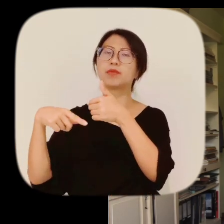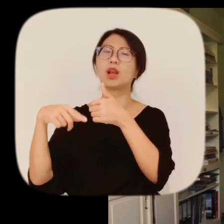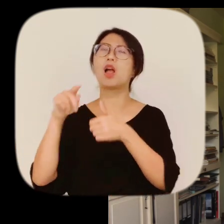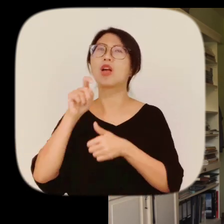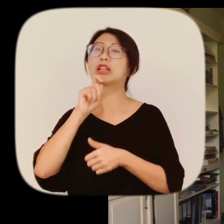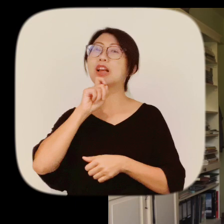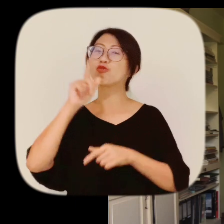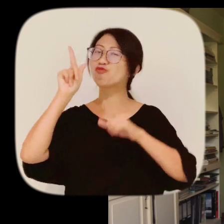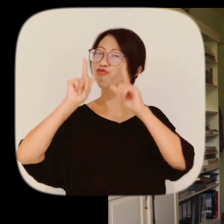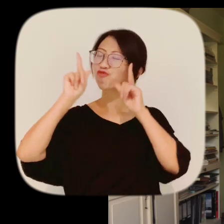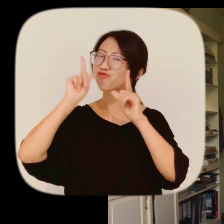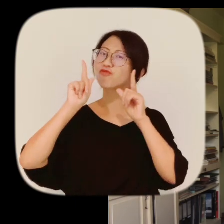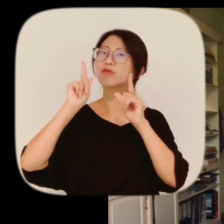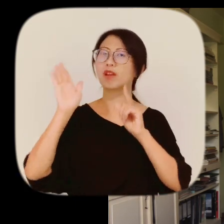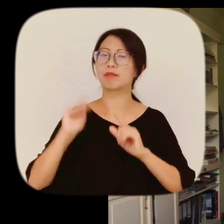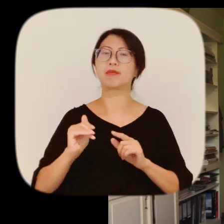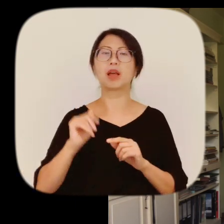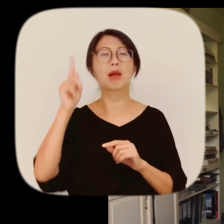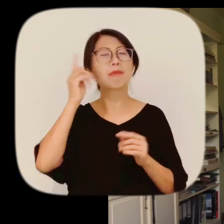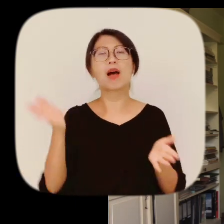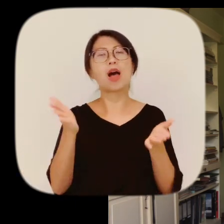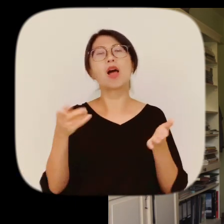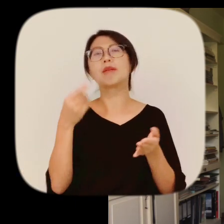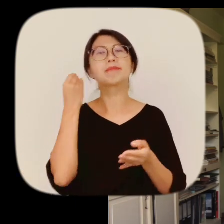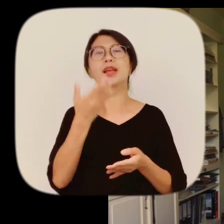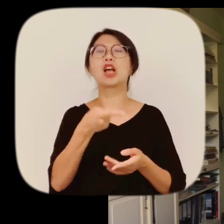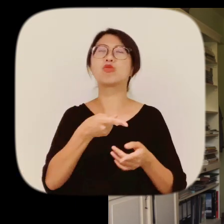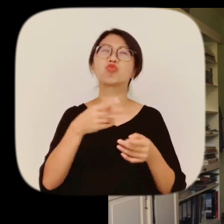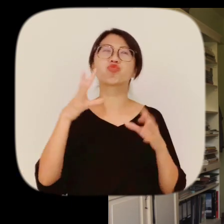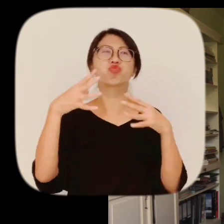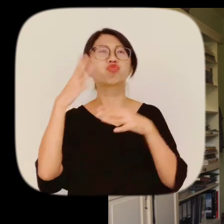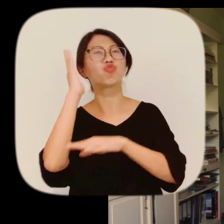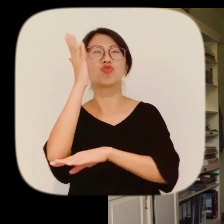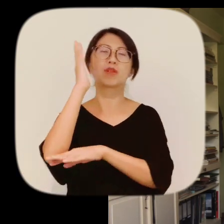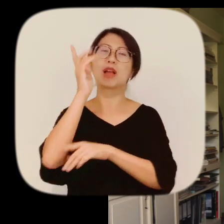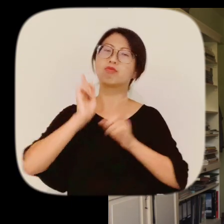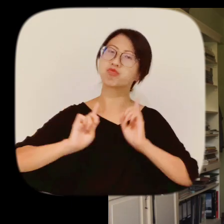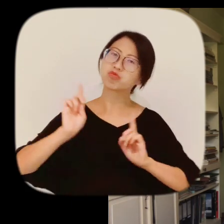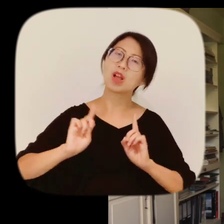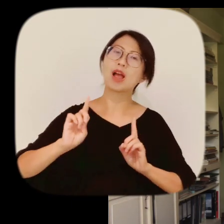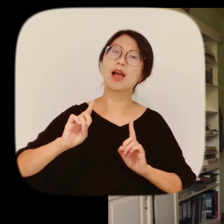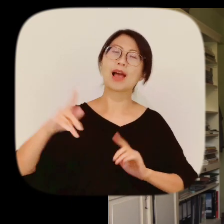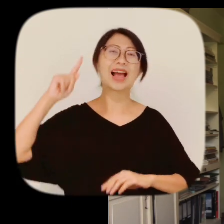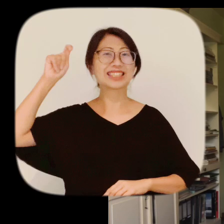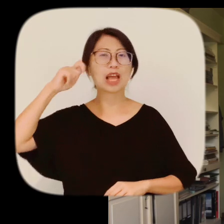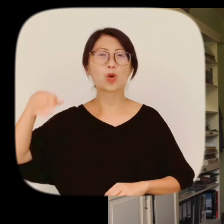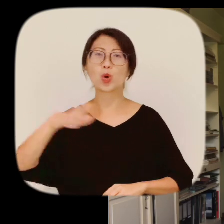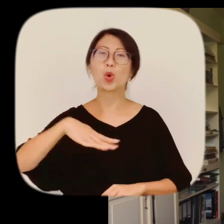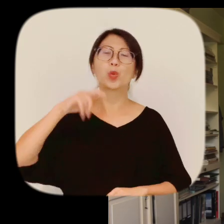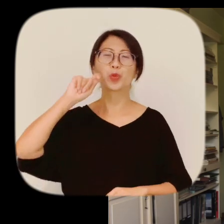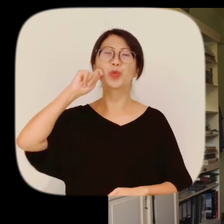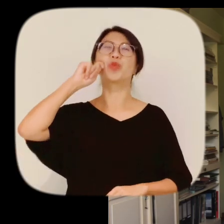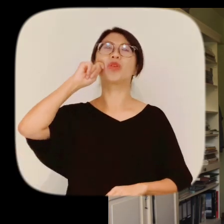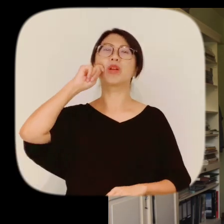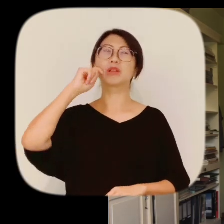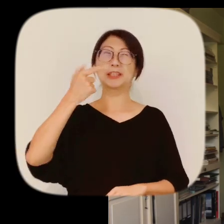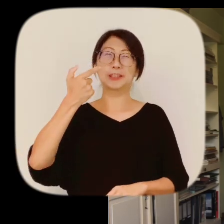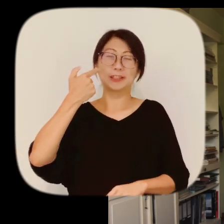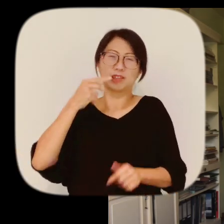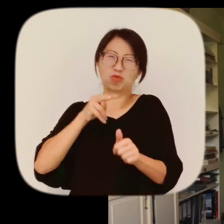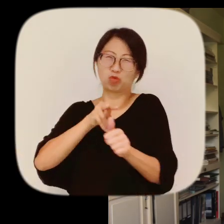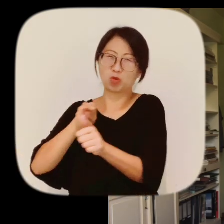human face他希望当时能够百花齐放百家争鸣社会活泼一点